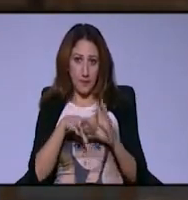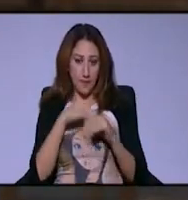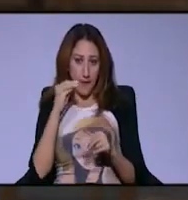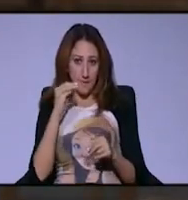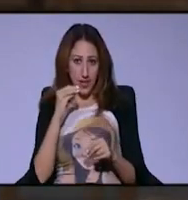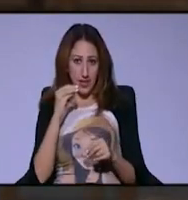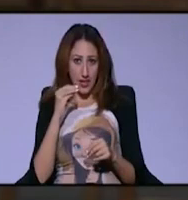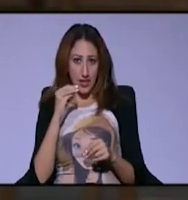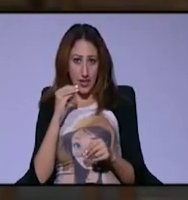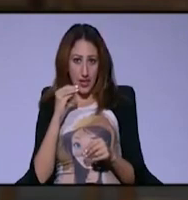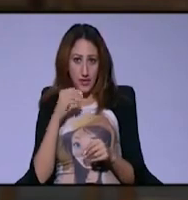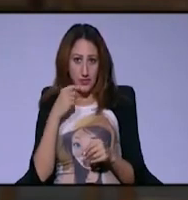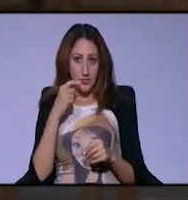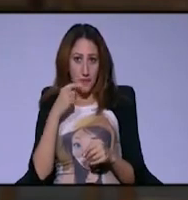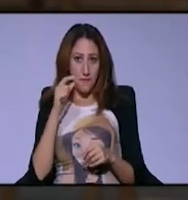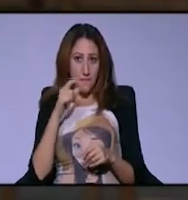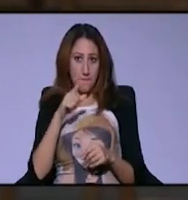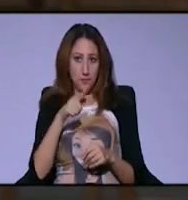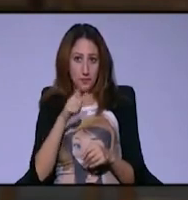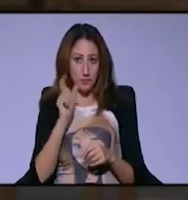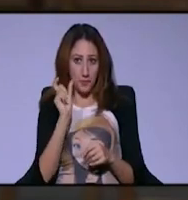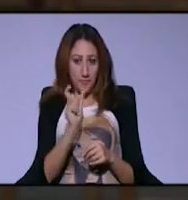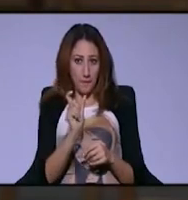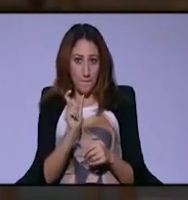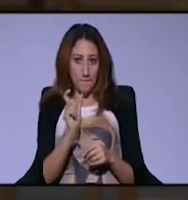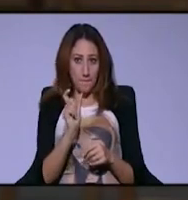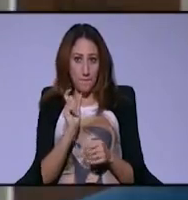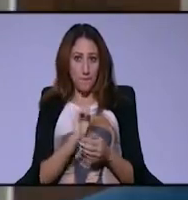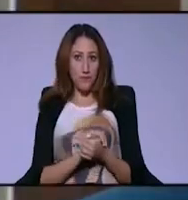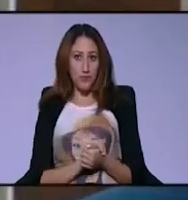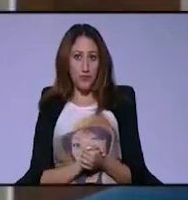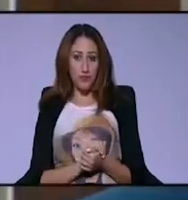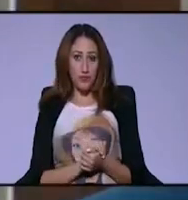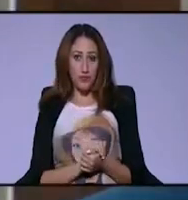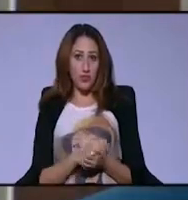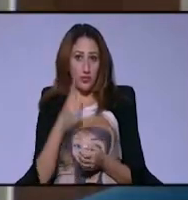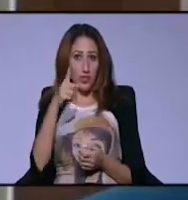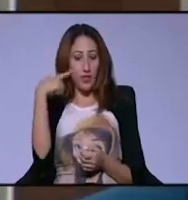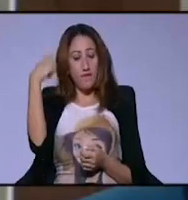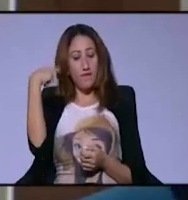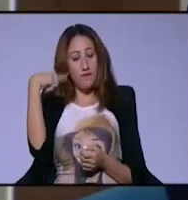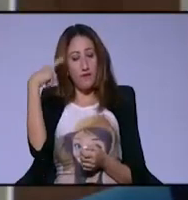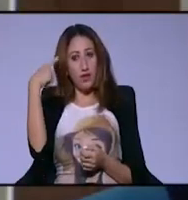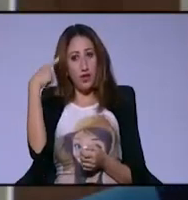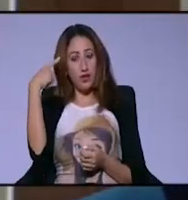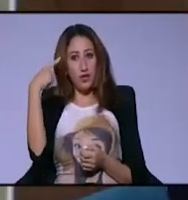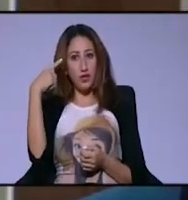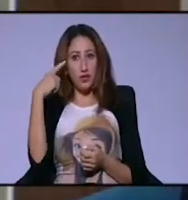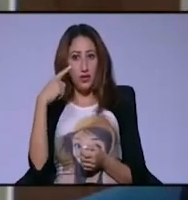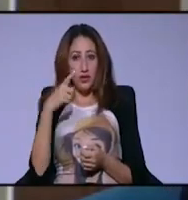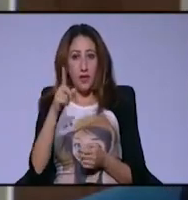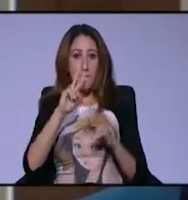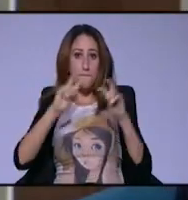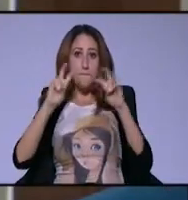ديكودراما مظبوط. هو مزج بين التسجيلي والدراما مظبوط. الحقيقة فكرت في الآتي، إنه هي عملية